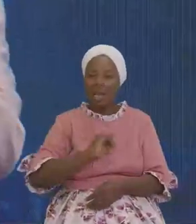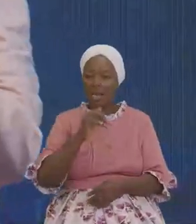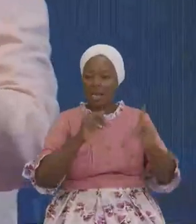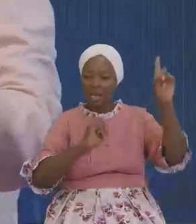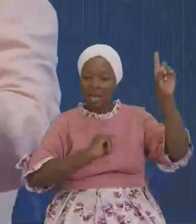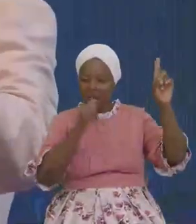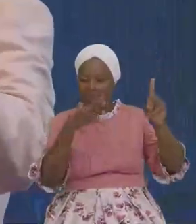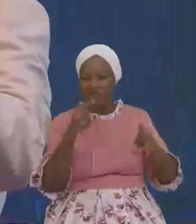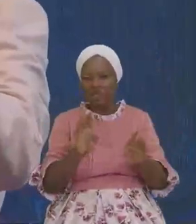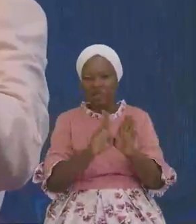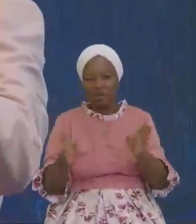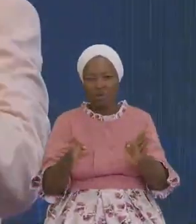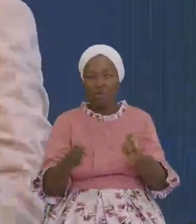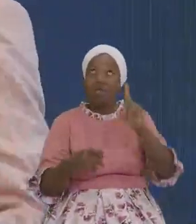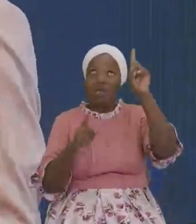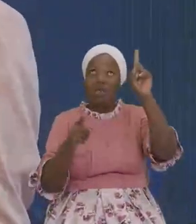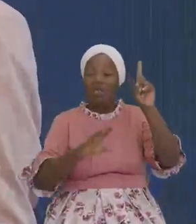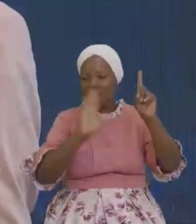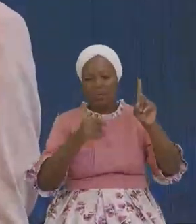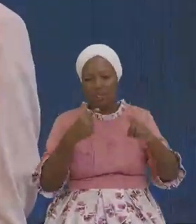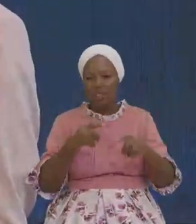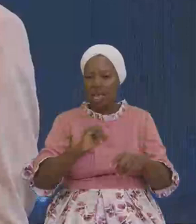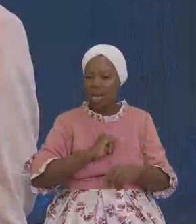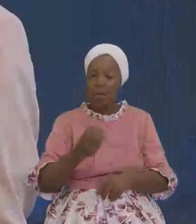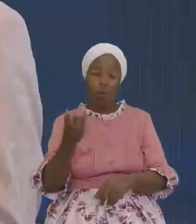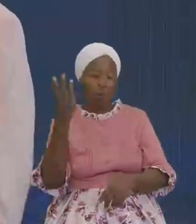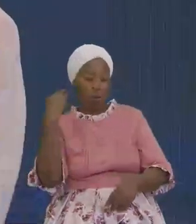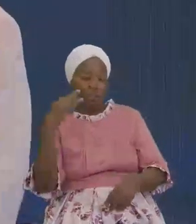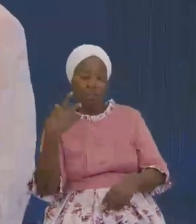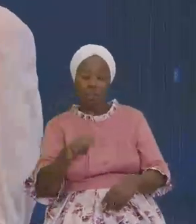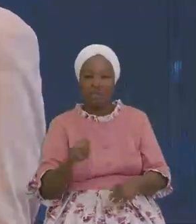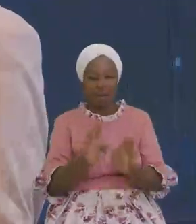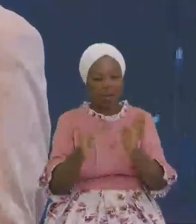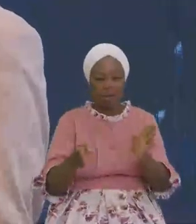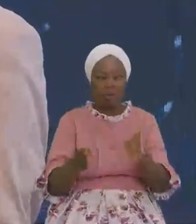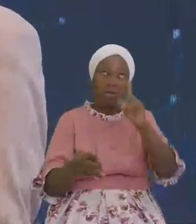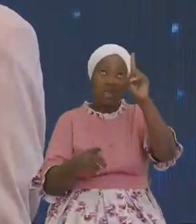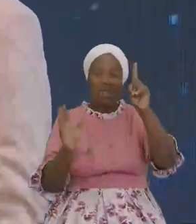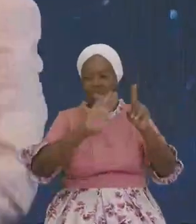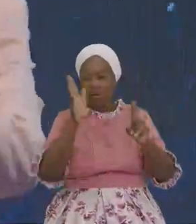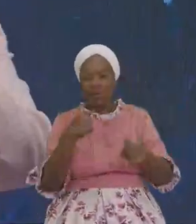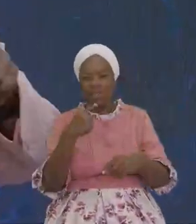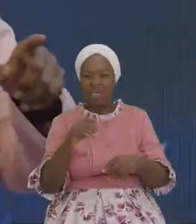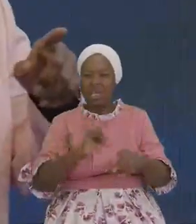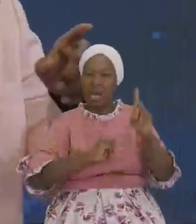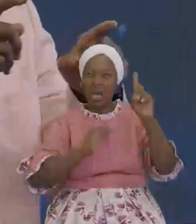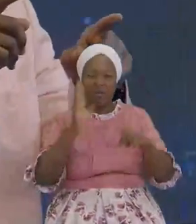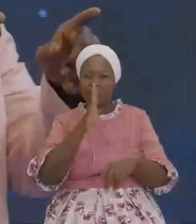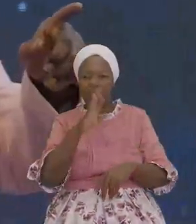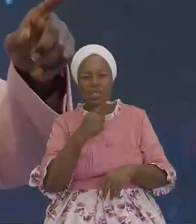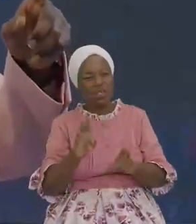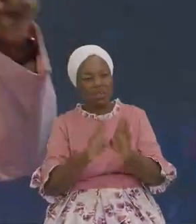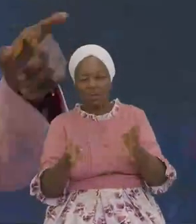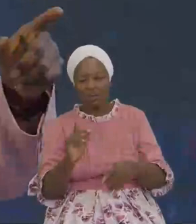C'est pourquoi il dit, je suis la porte. Il n'a pas dit, j'étais la porte. Il n'a pas